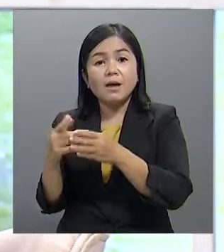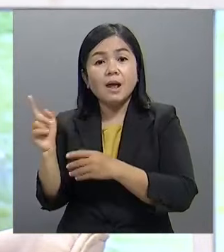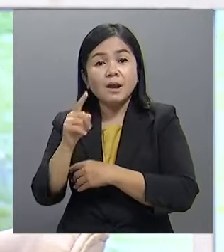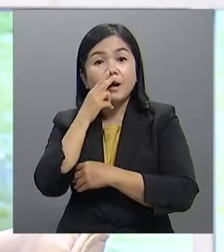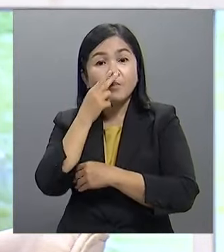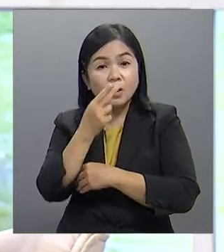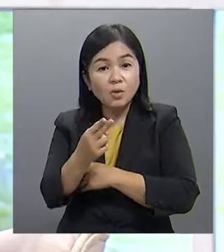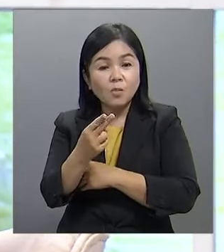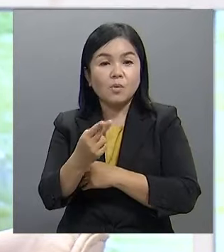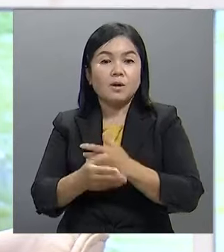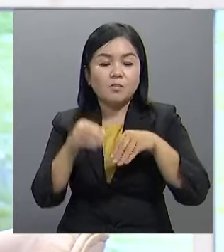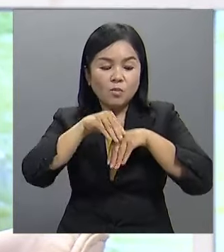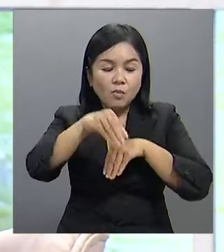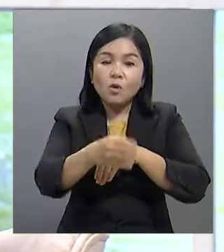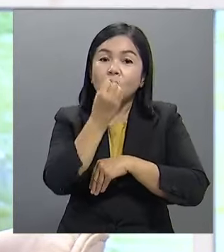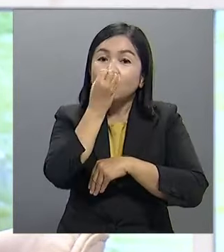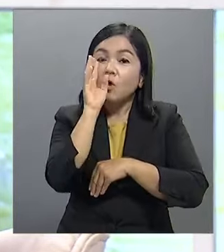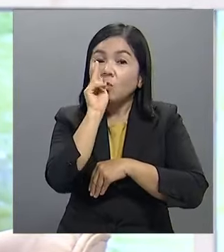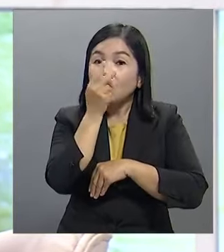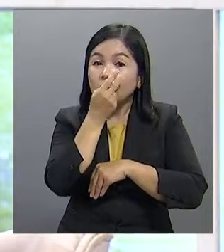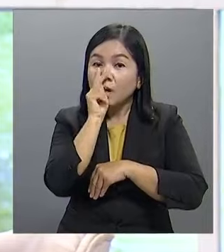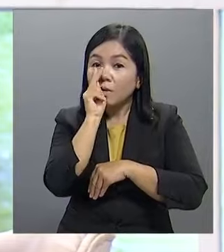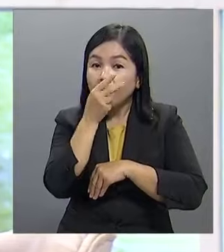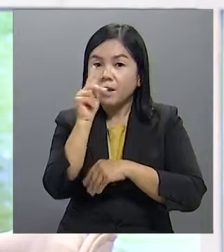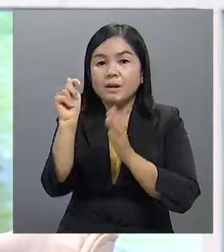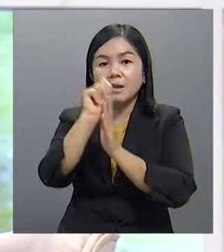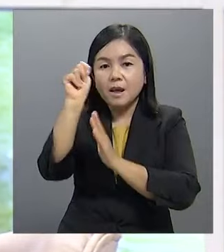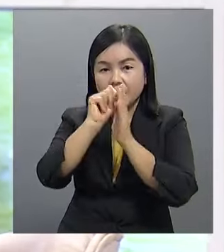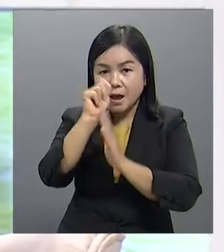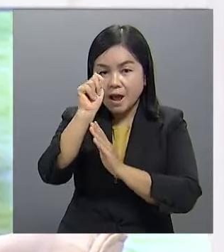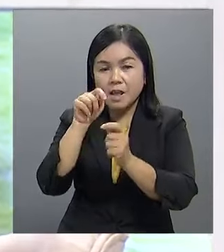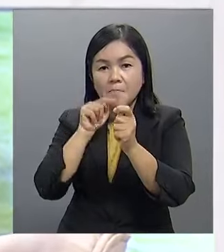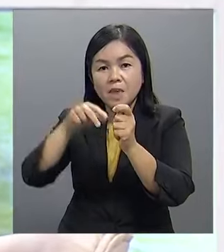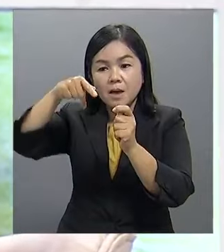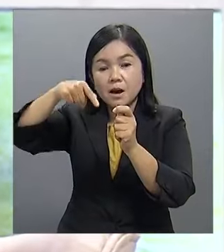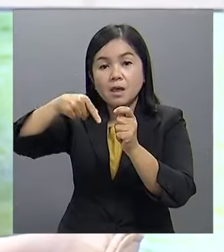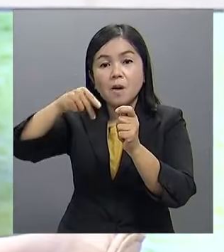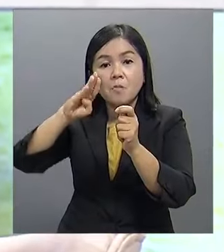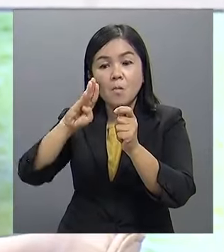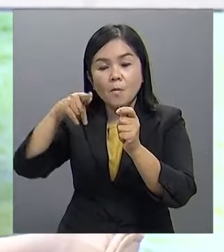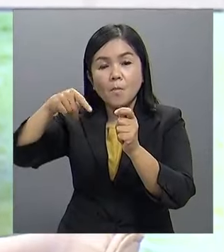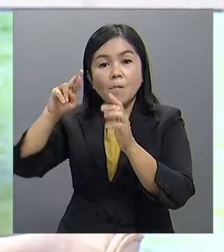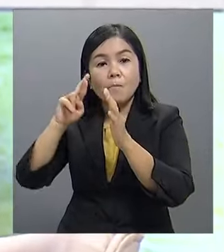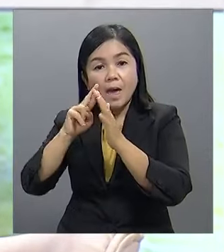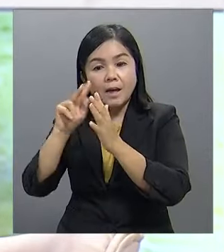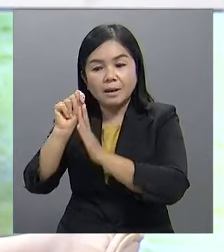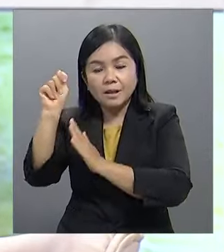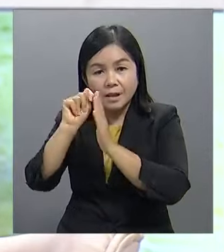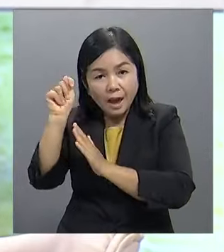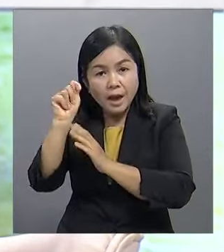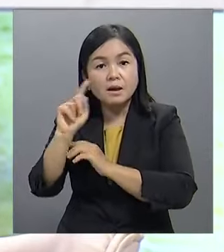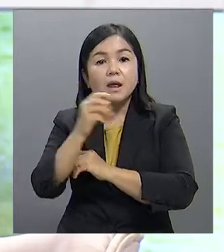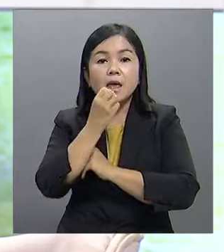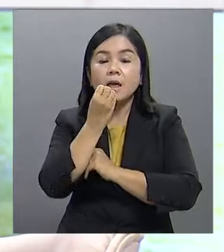คะอย่างดอกกุหลาบที่อำเภอพบพระจังหวัดตากนอกจากขายดอกสดแล้วค่ะที่นี่เขามีการต่อยอดเป็นกุหลาบสตัฟหรือว่า